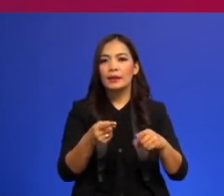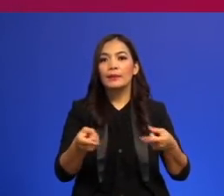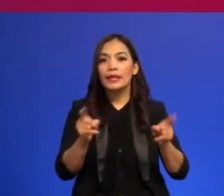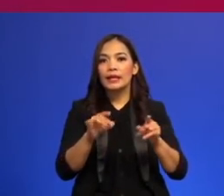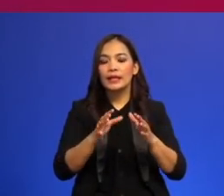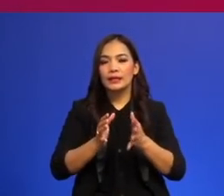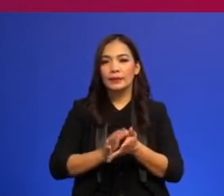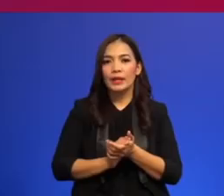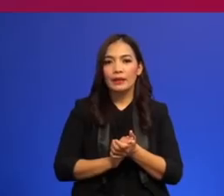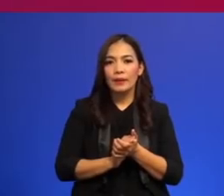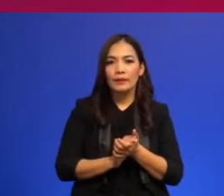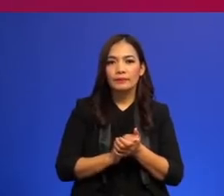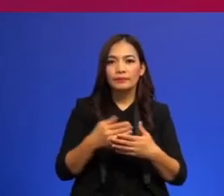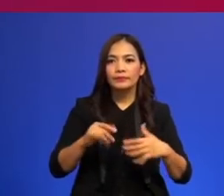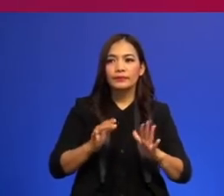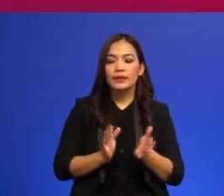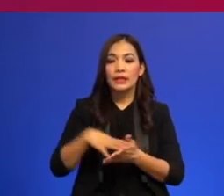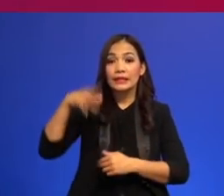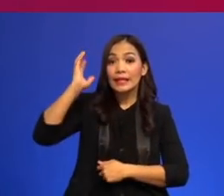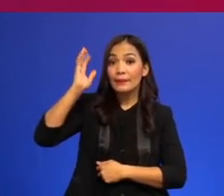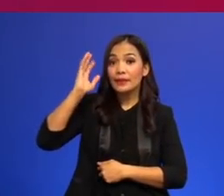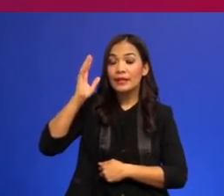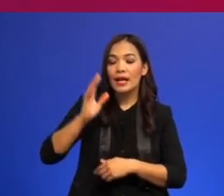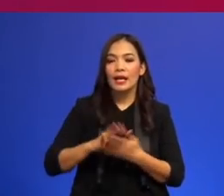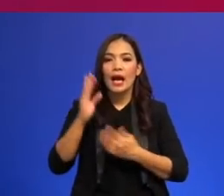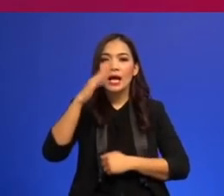seminar pada hari ini.